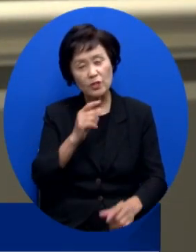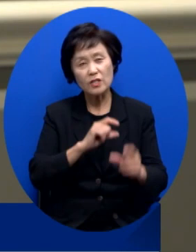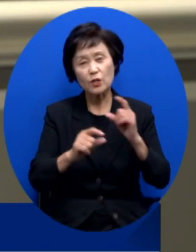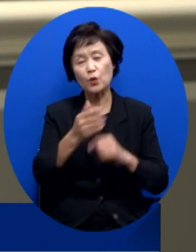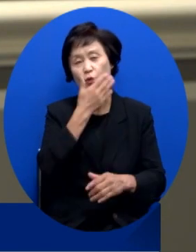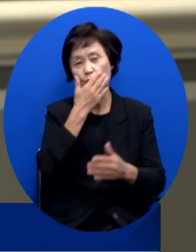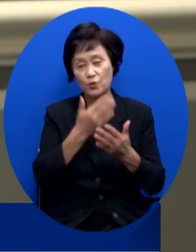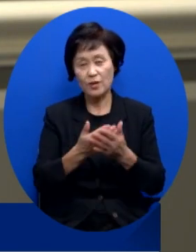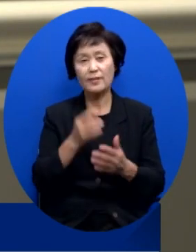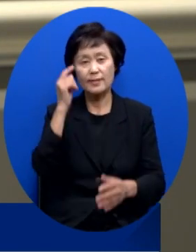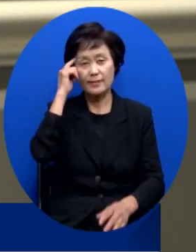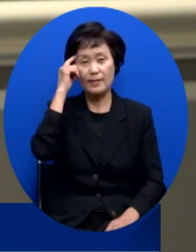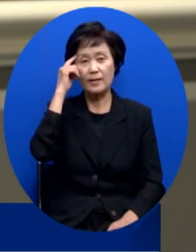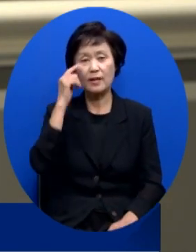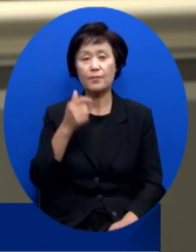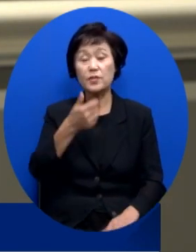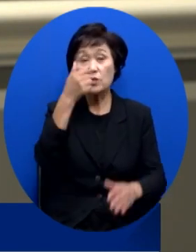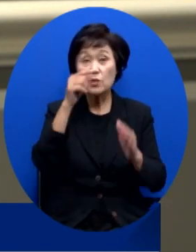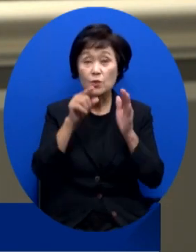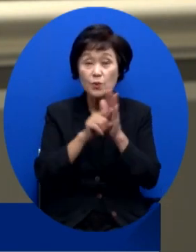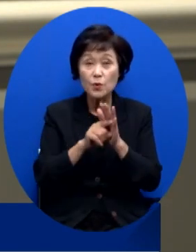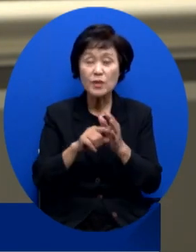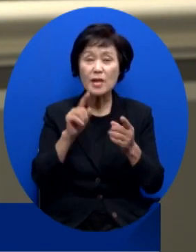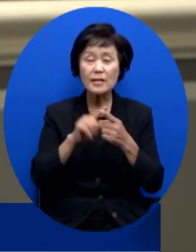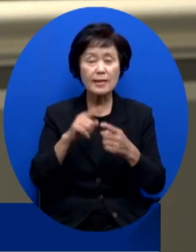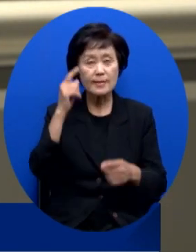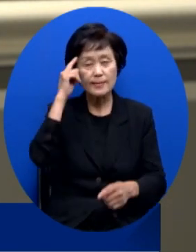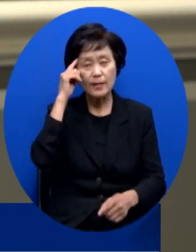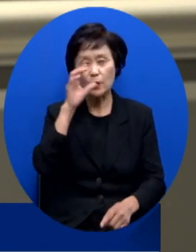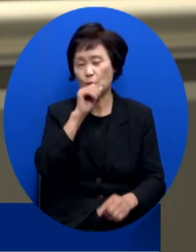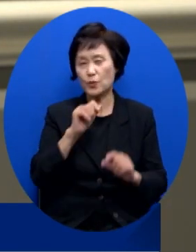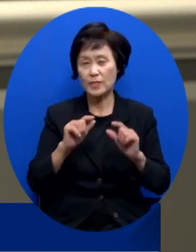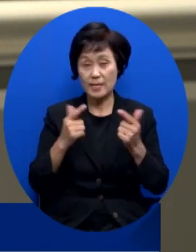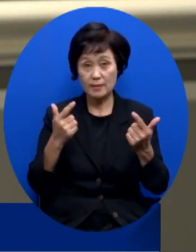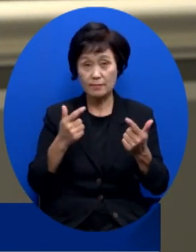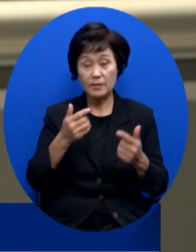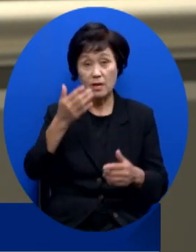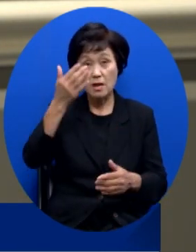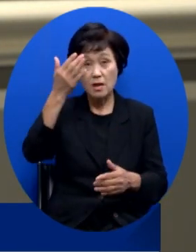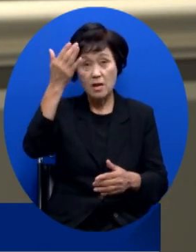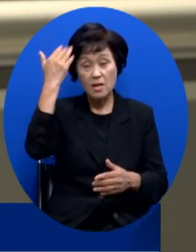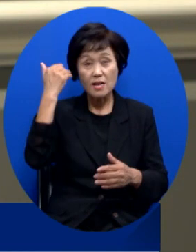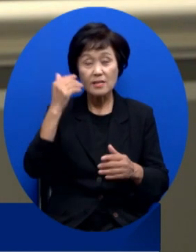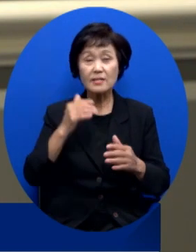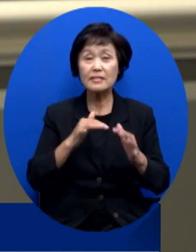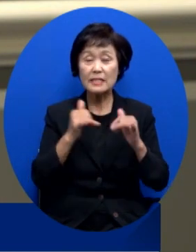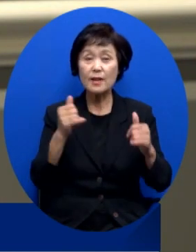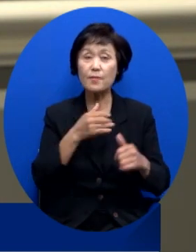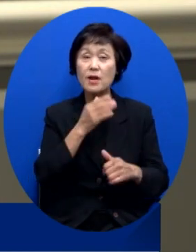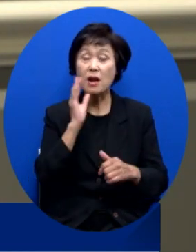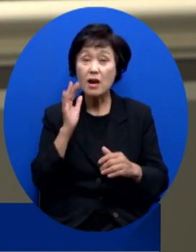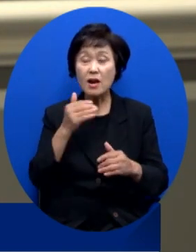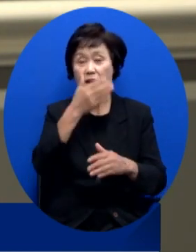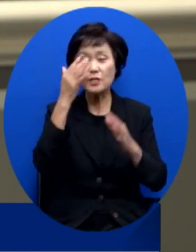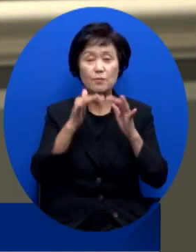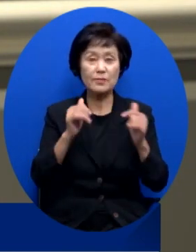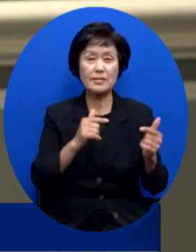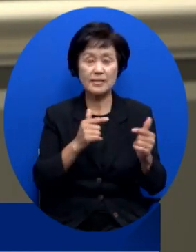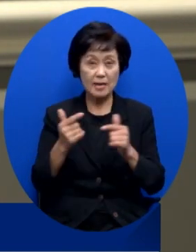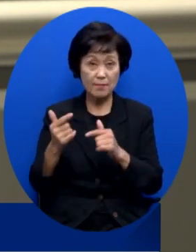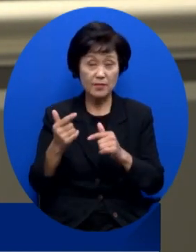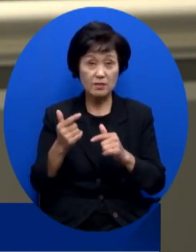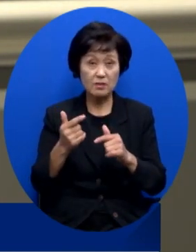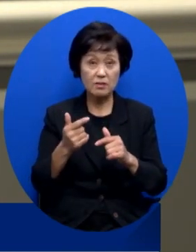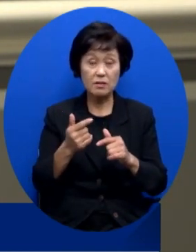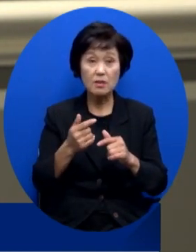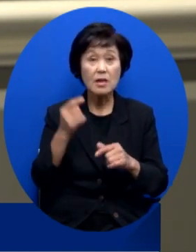인식이 굉장히 좋지 않습니다. 현 세대와 구세대는 아무래도 저는 가치 간의 차이가 다르다고 생각이 드는데요. 다름을 좀